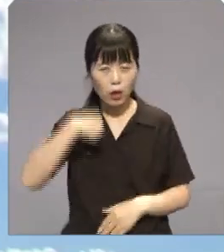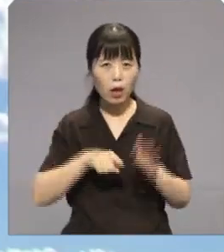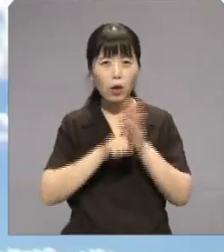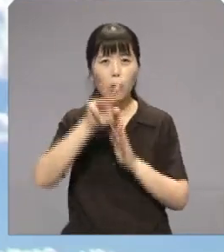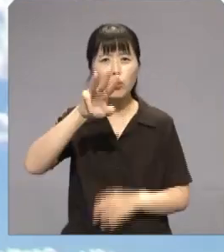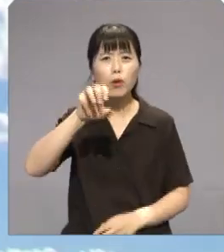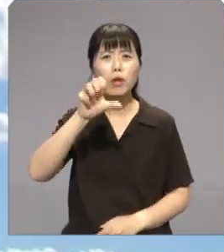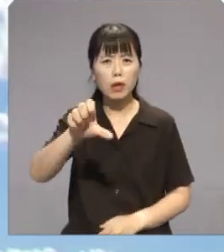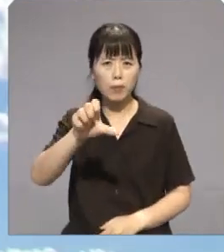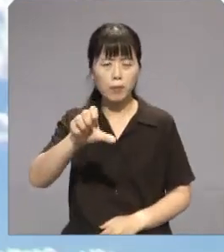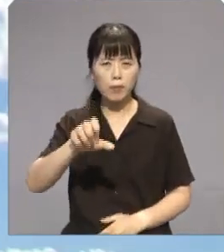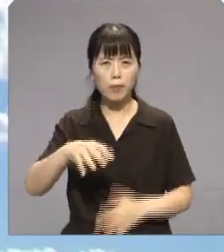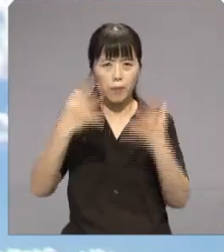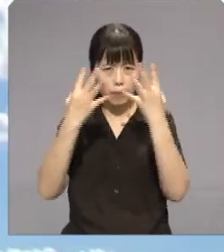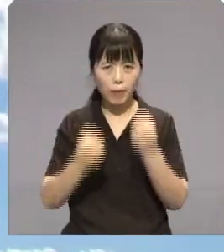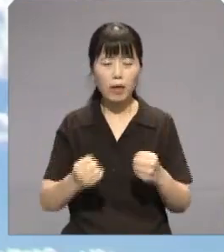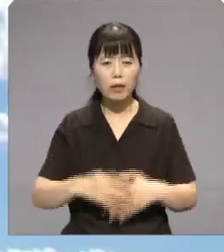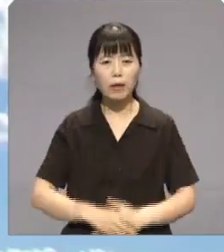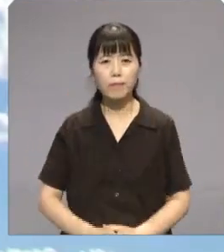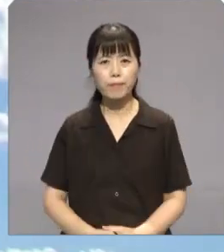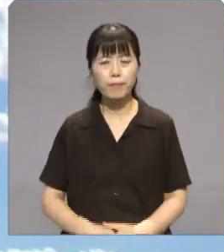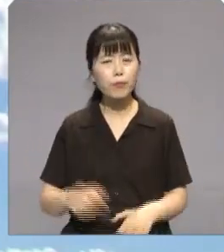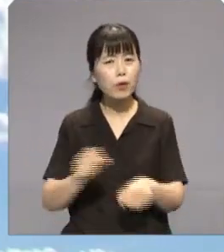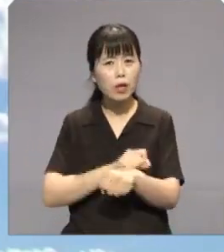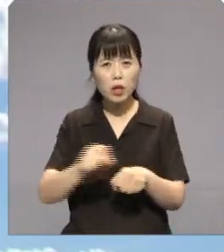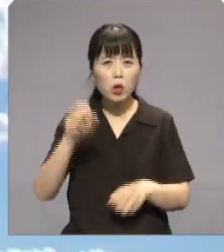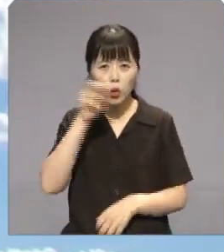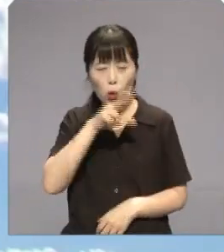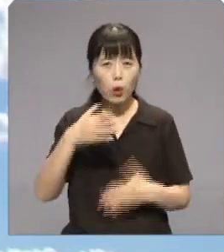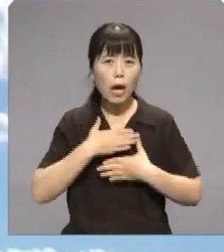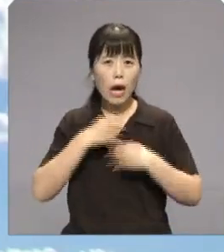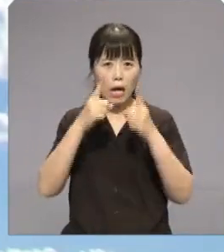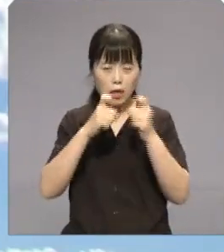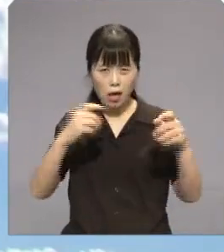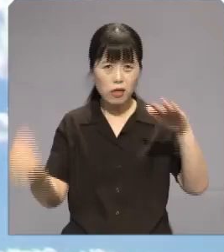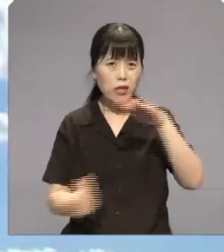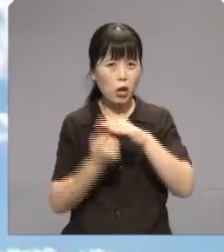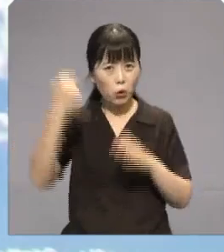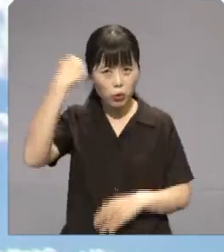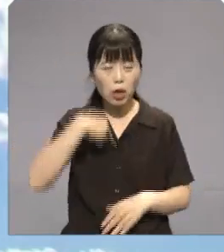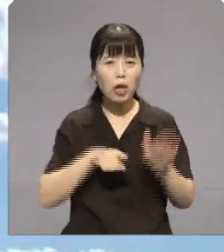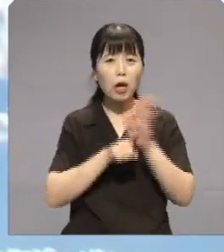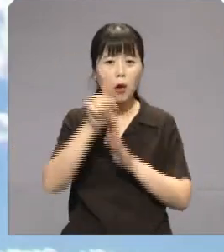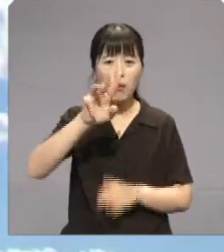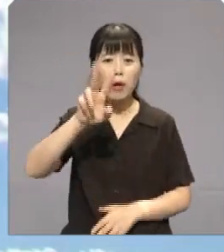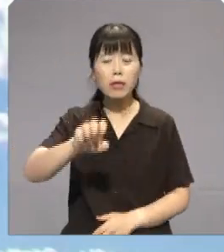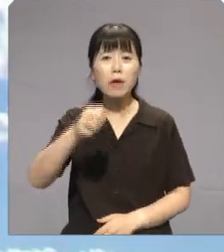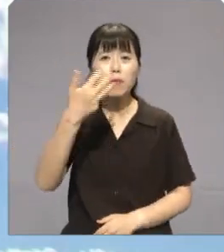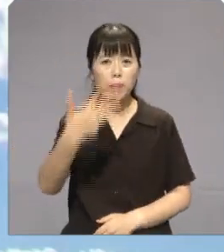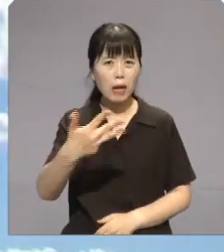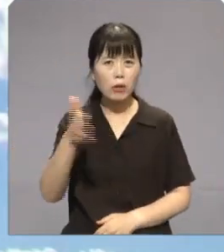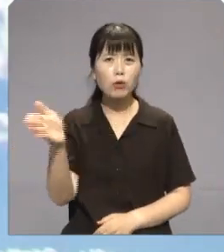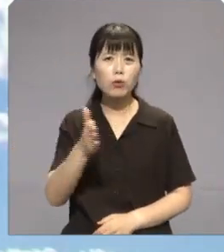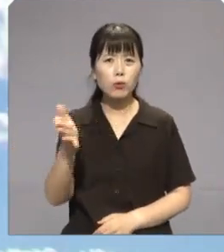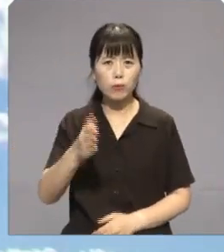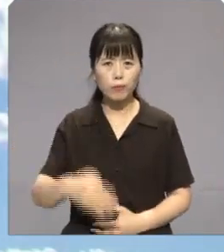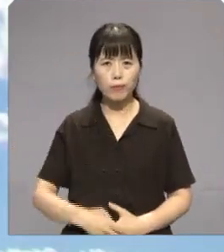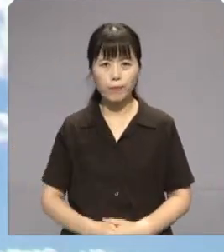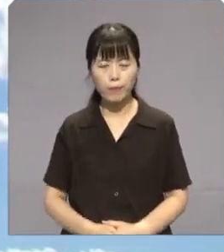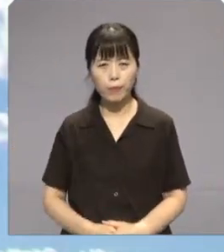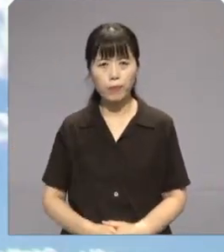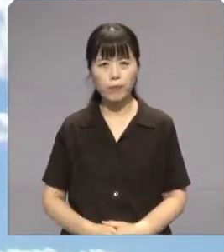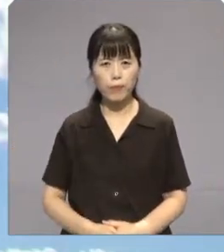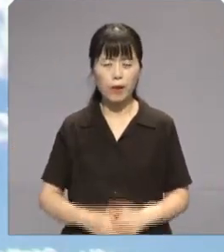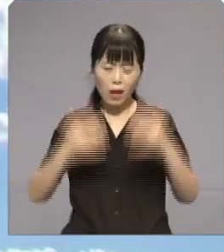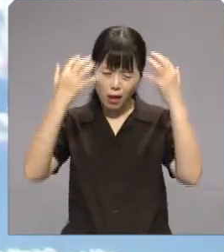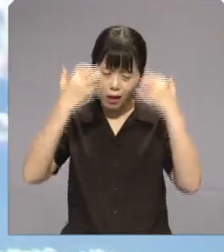35도를 웃도는 곳들이 많았습니다 특히 오늘 용인과 안성의 최고 체감 온도는 38도의 웃돌았습니다